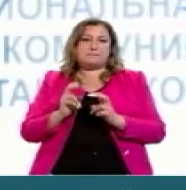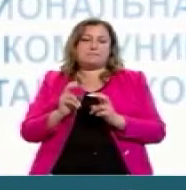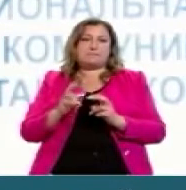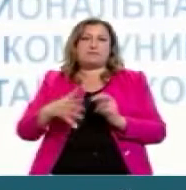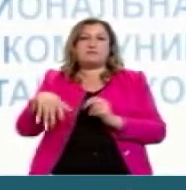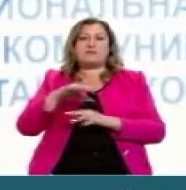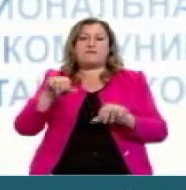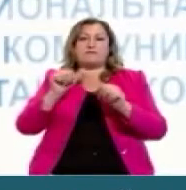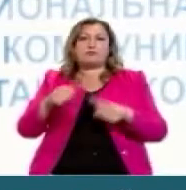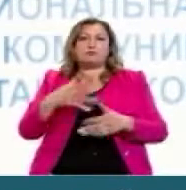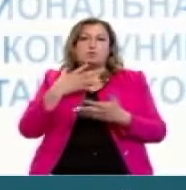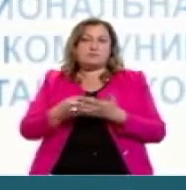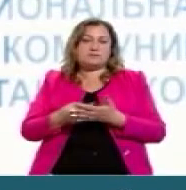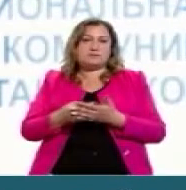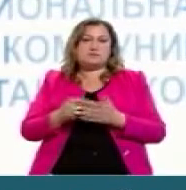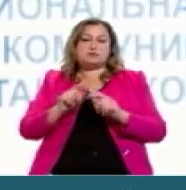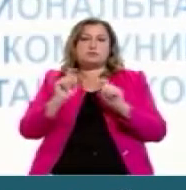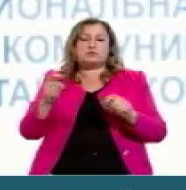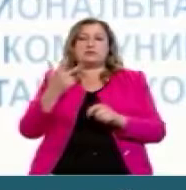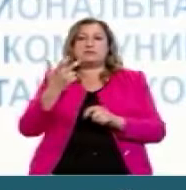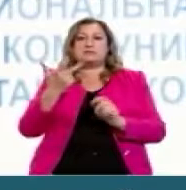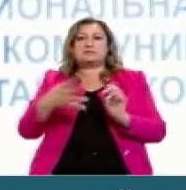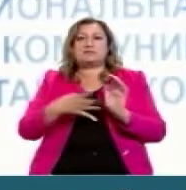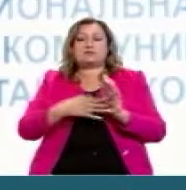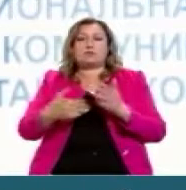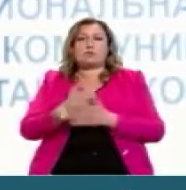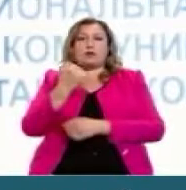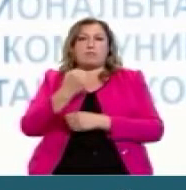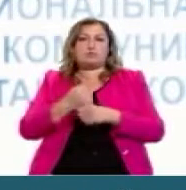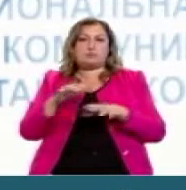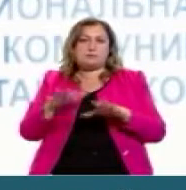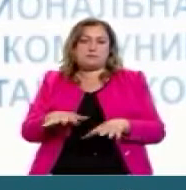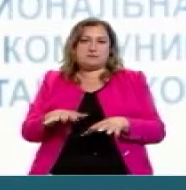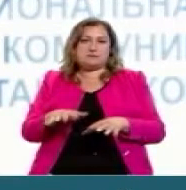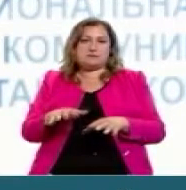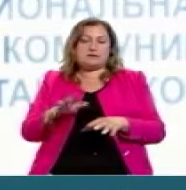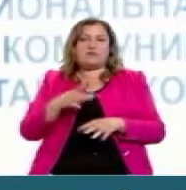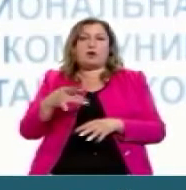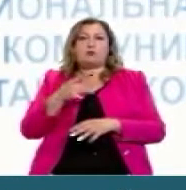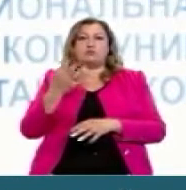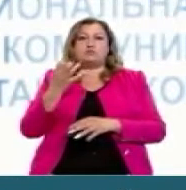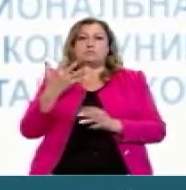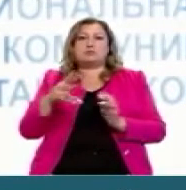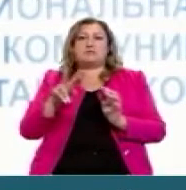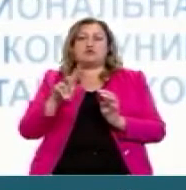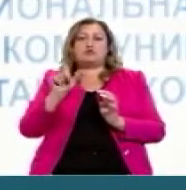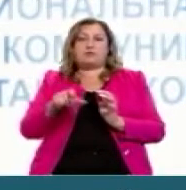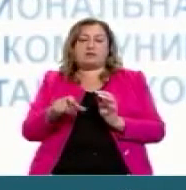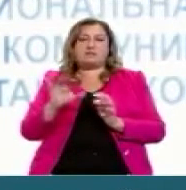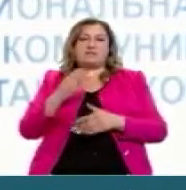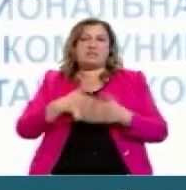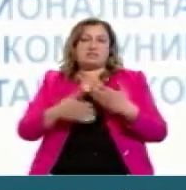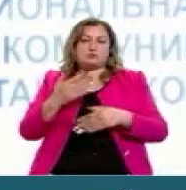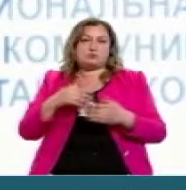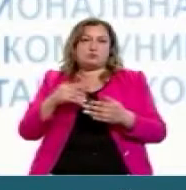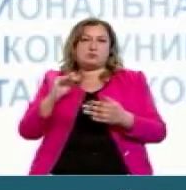Предприятиями всех форм собственности создано 339 новых рабочих мест. В районе 452 человека с